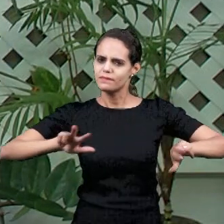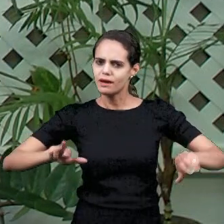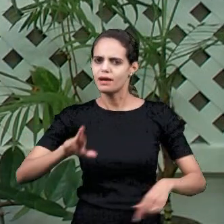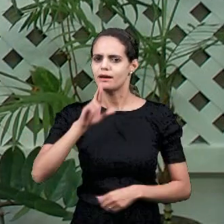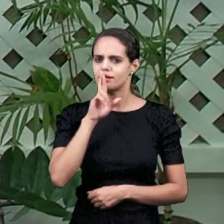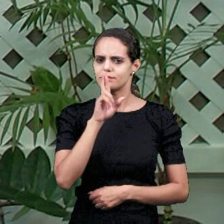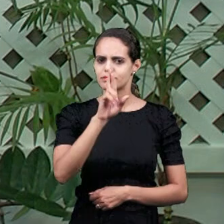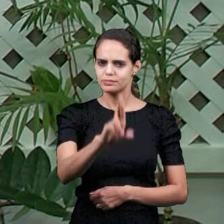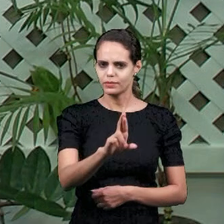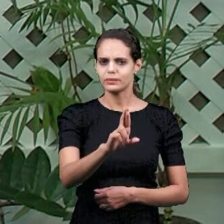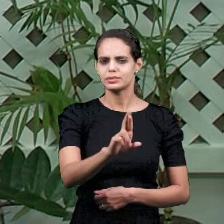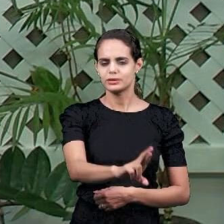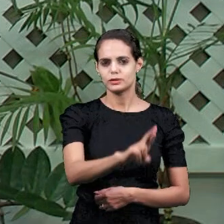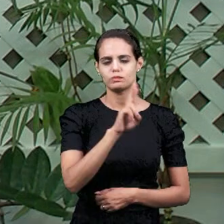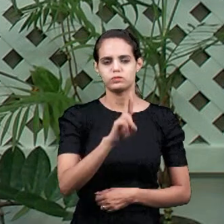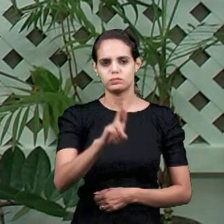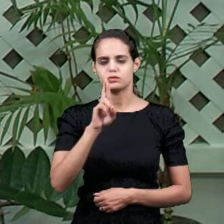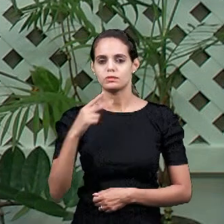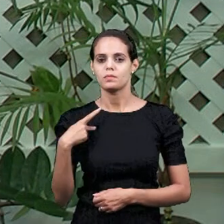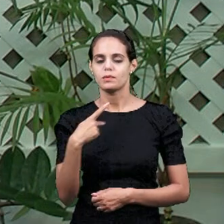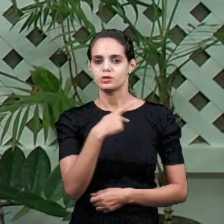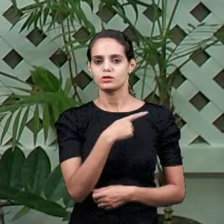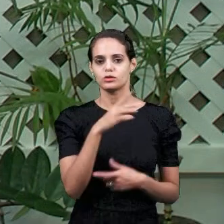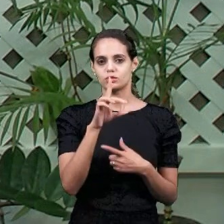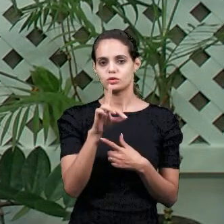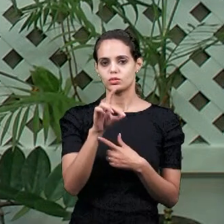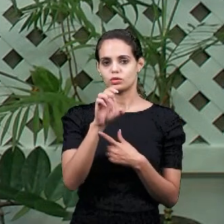Dersh, et d'autres encore,